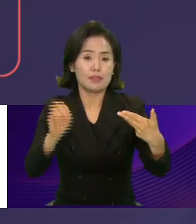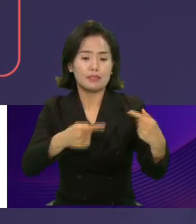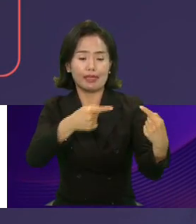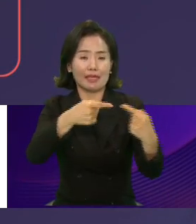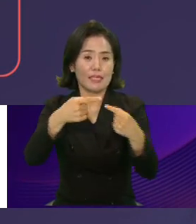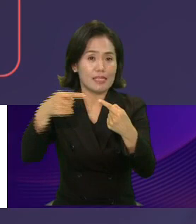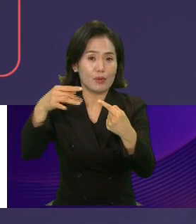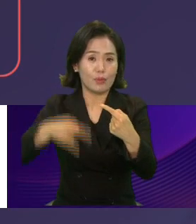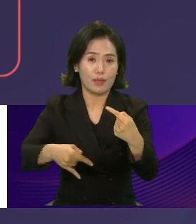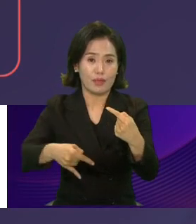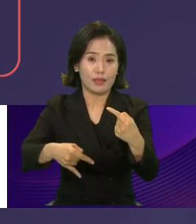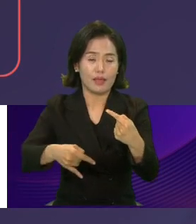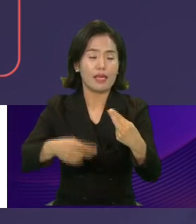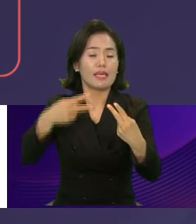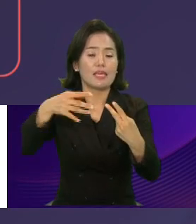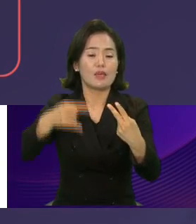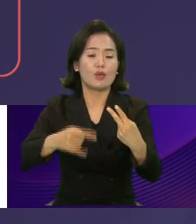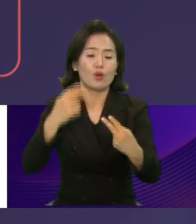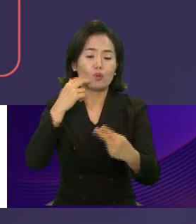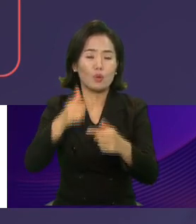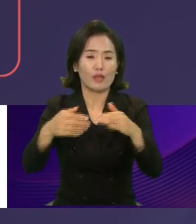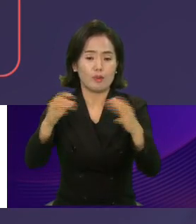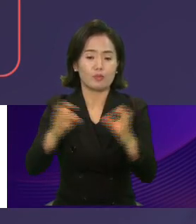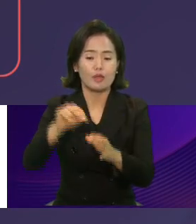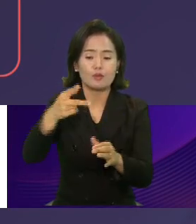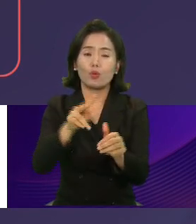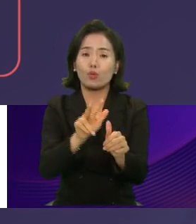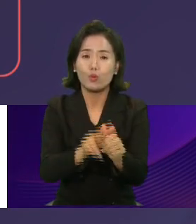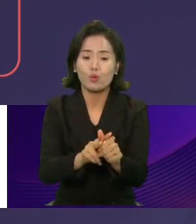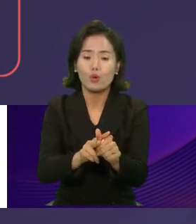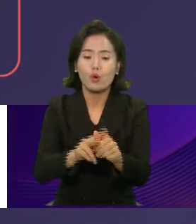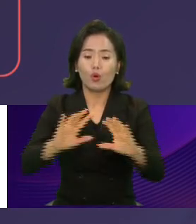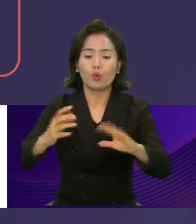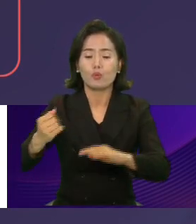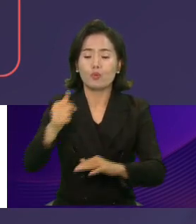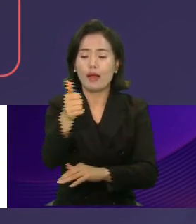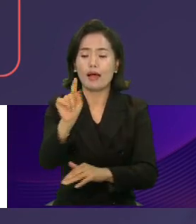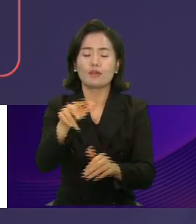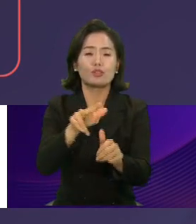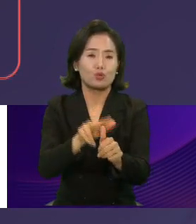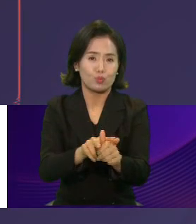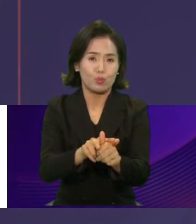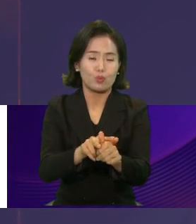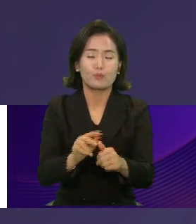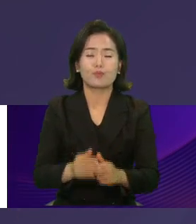1위를 기록하고 있습니다. 2위는 소나무당 송영길 후보, 3위는 국민의힘 하원식 후보입니다.